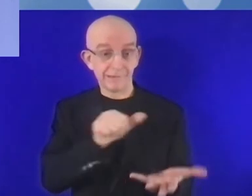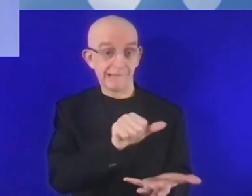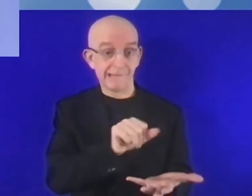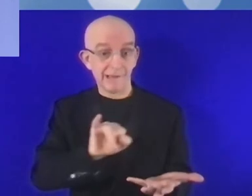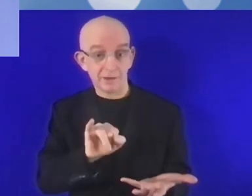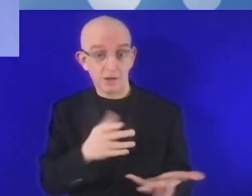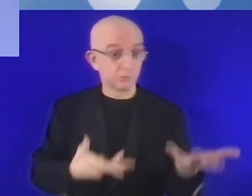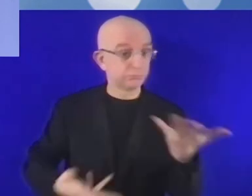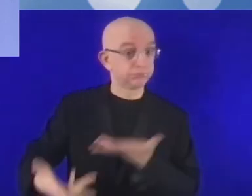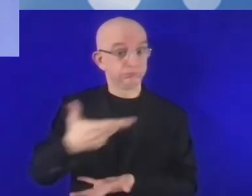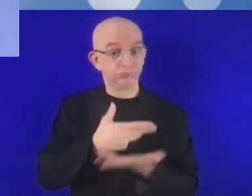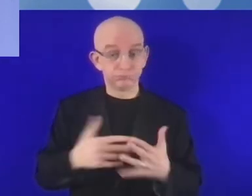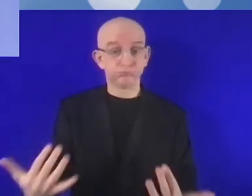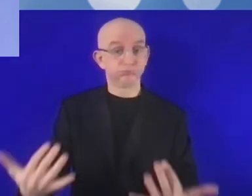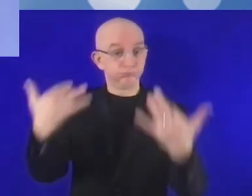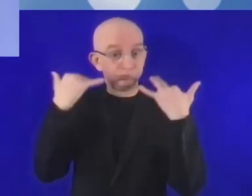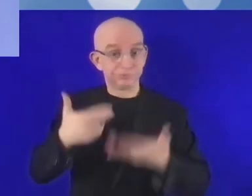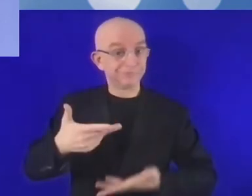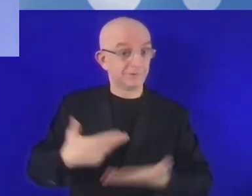في عالم التكنولوجيا، أو